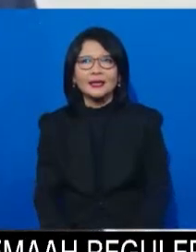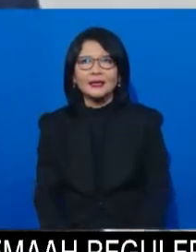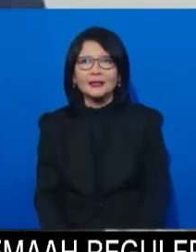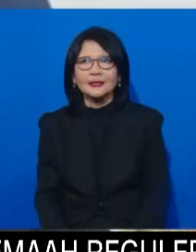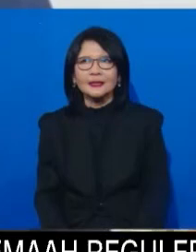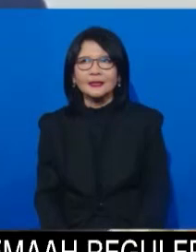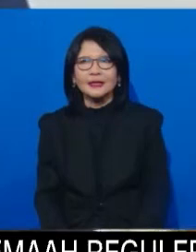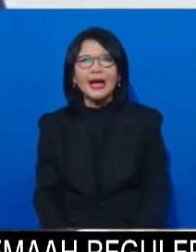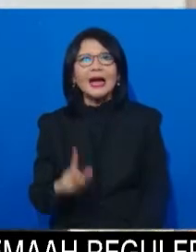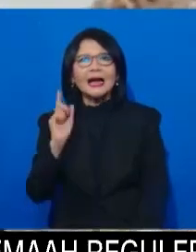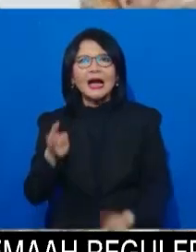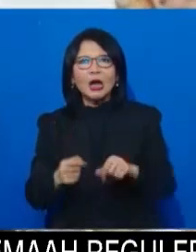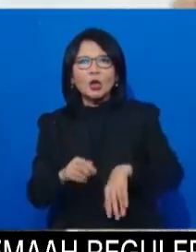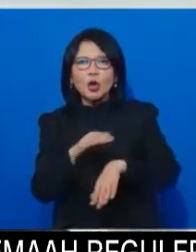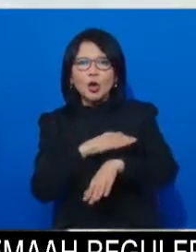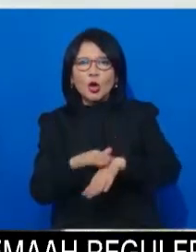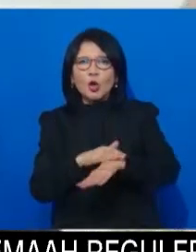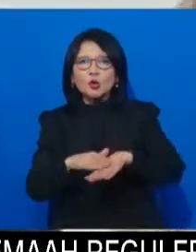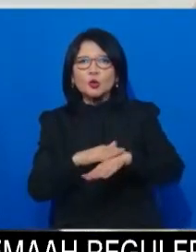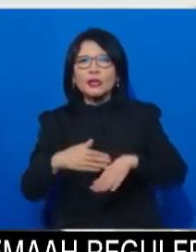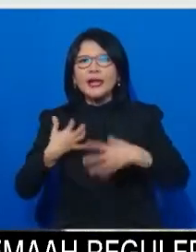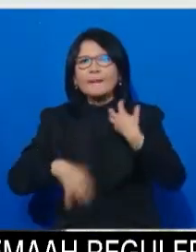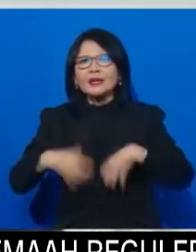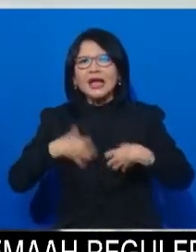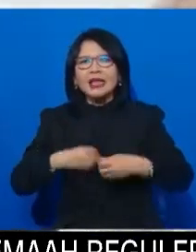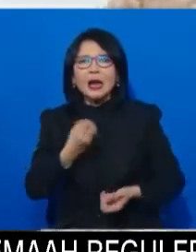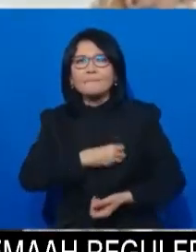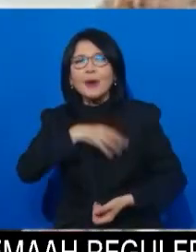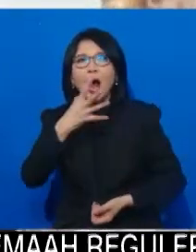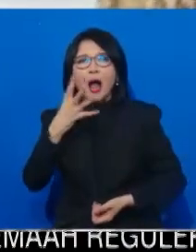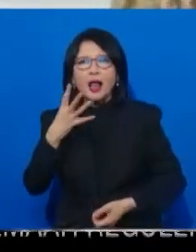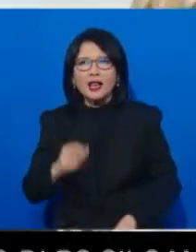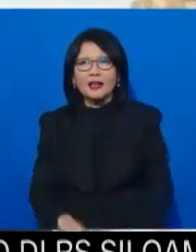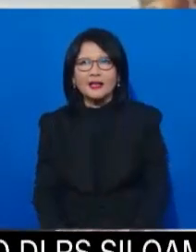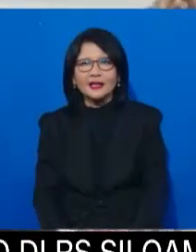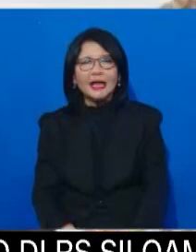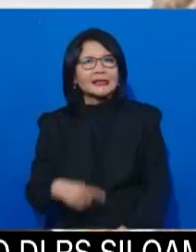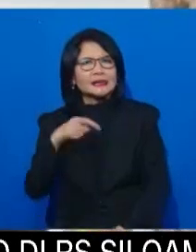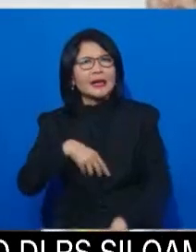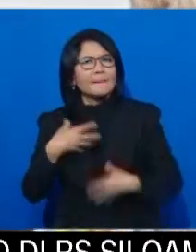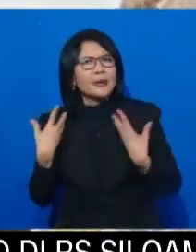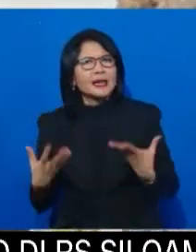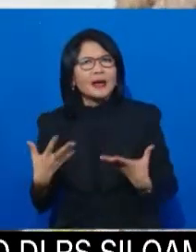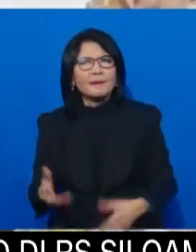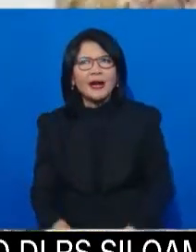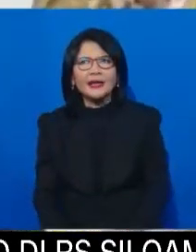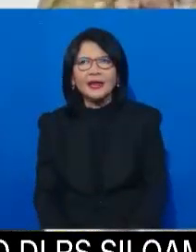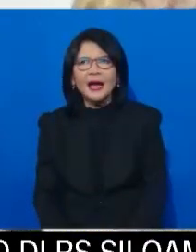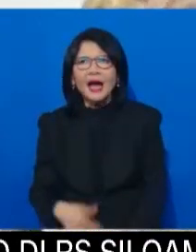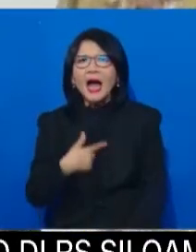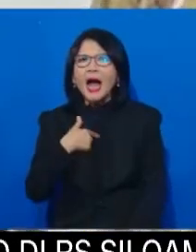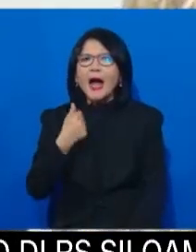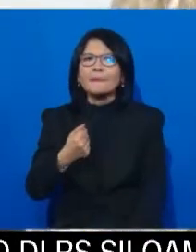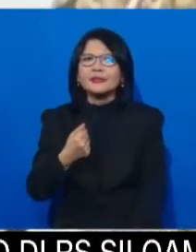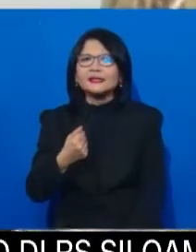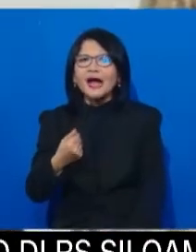Wayang kulit kan mahal, kita gimana supaya penikmat wayang kulit itu bisa dapat wayang dengan harga